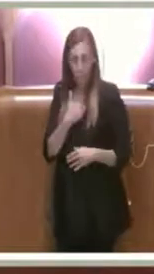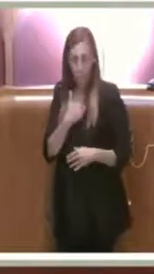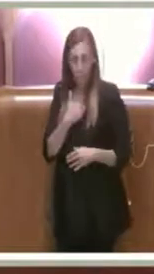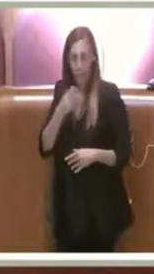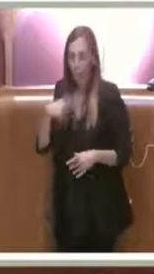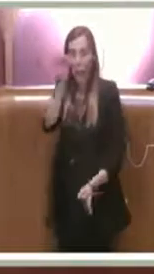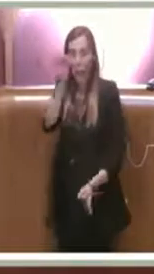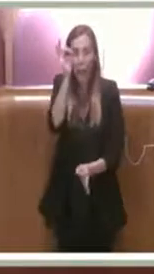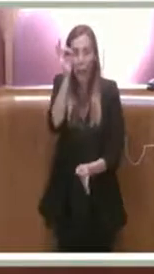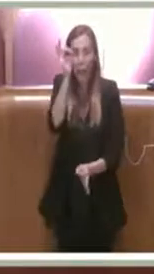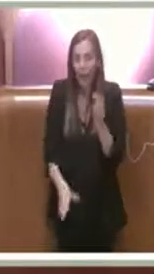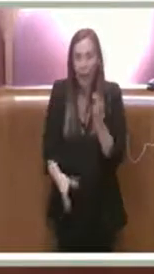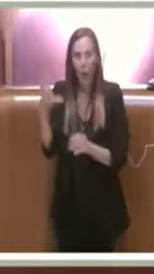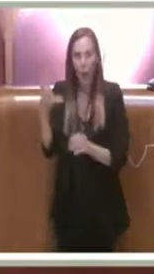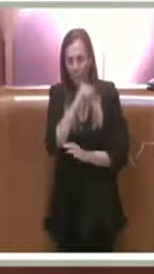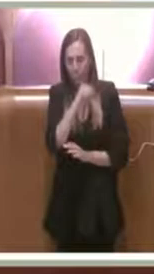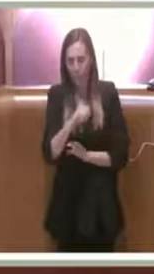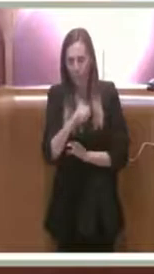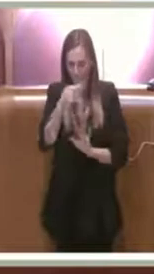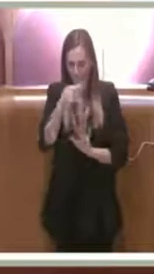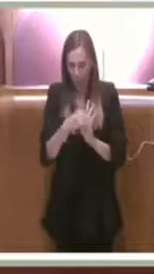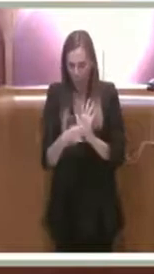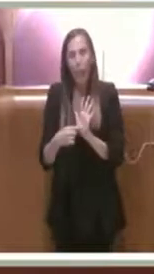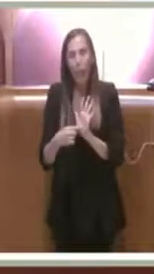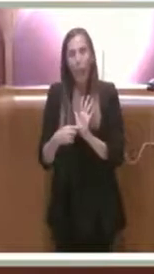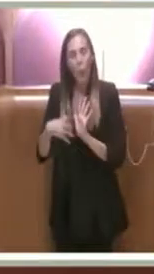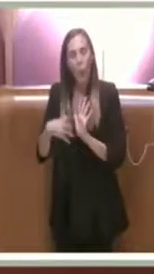nella comprensione delle regole che la disciplinano.